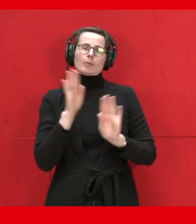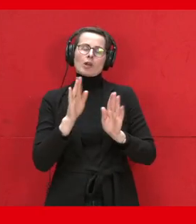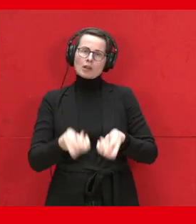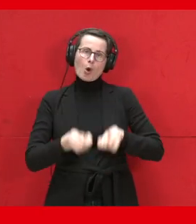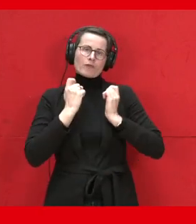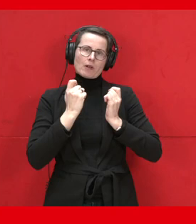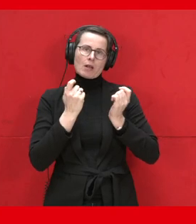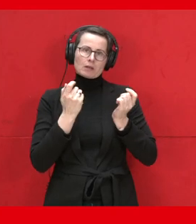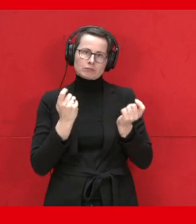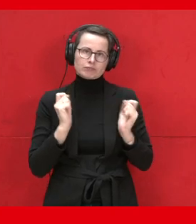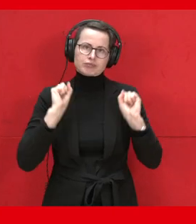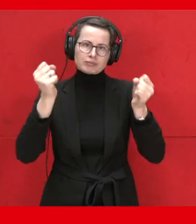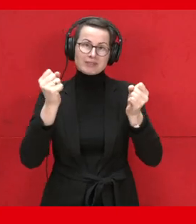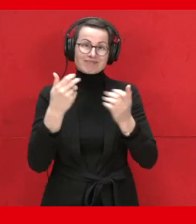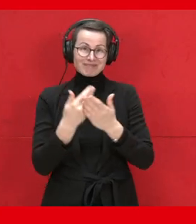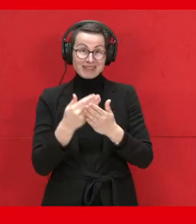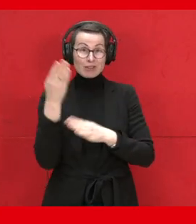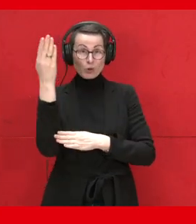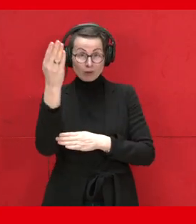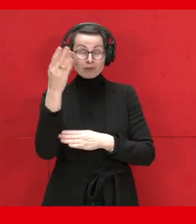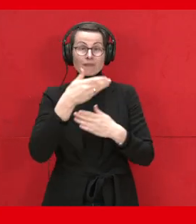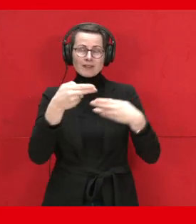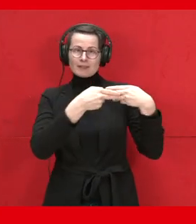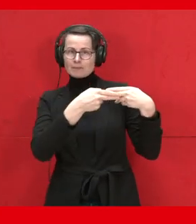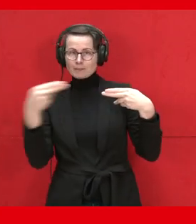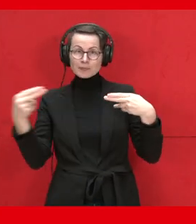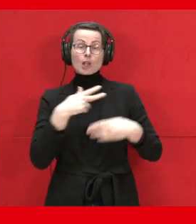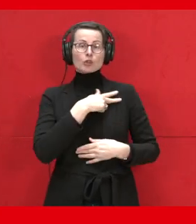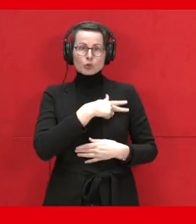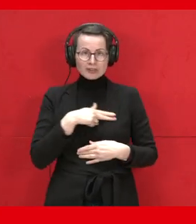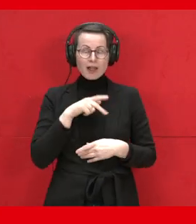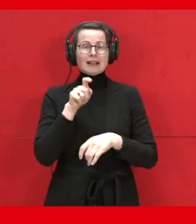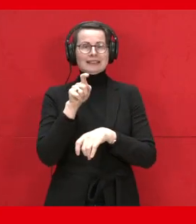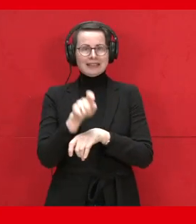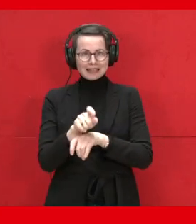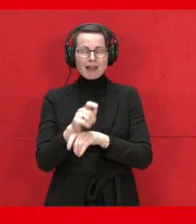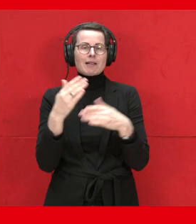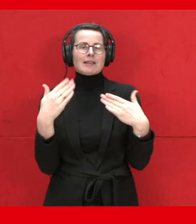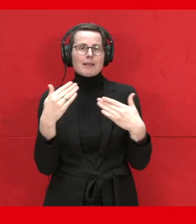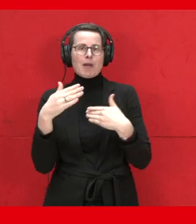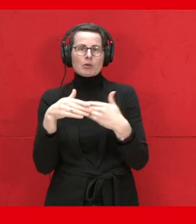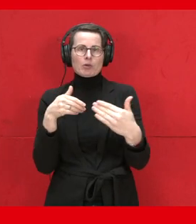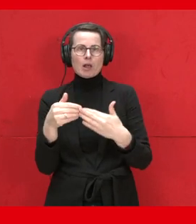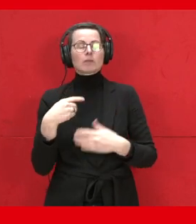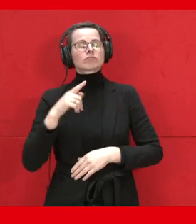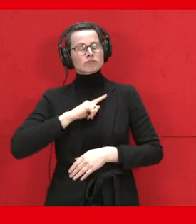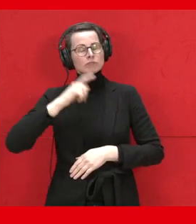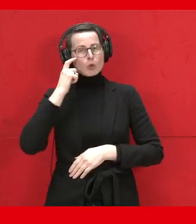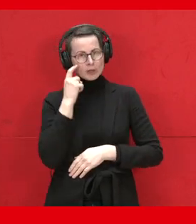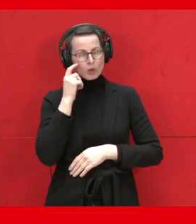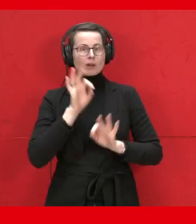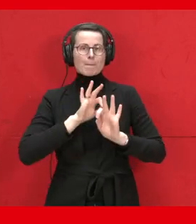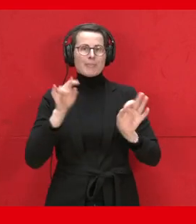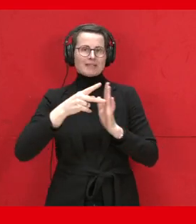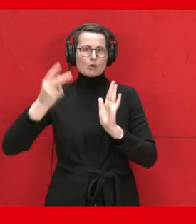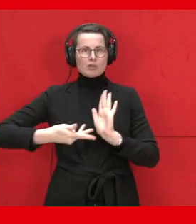diese Zukunft ist sozial, digital, klimaneutral. Wir sind überzeugt, wir haben die besten Konzepte, wenn es darum geht, wie wir in